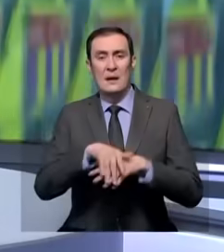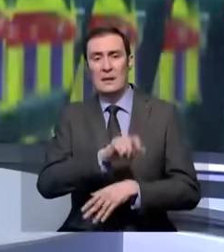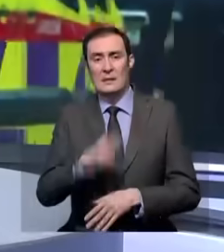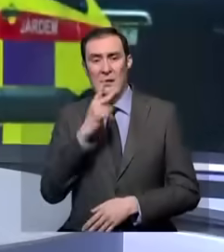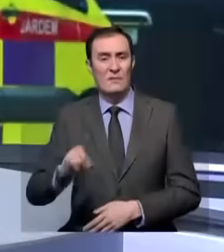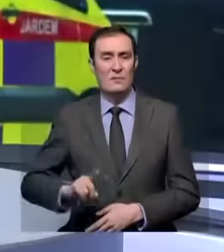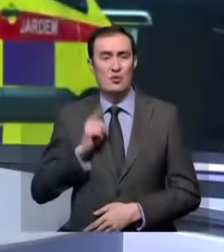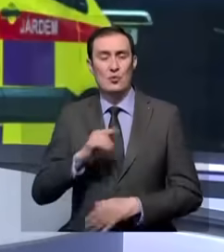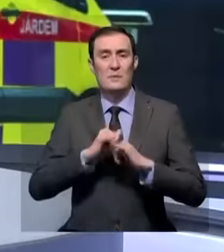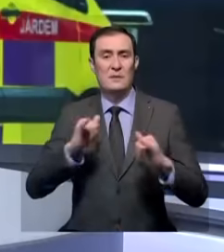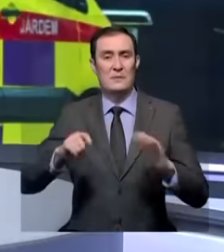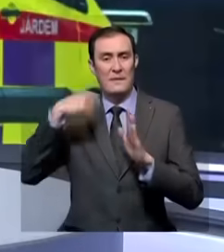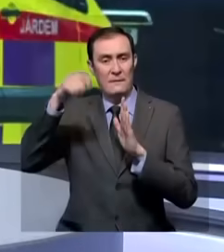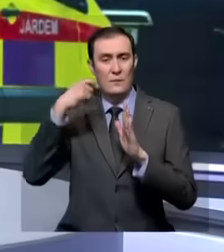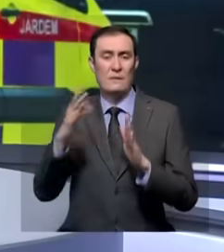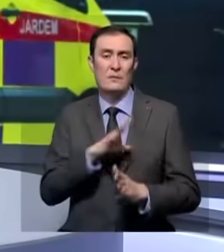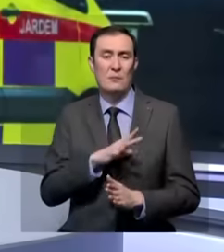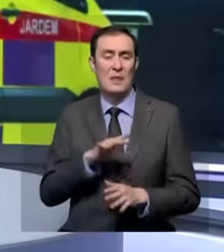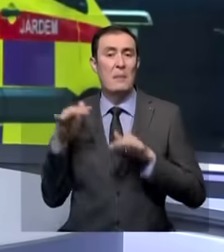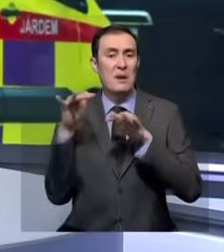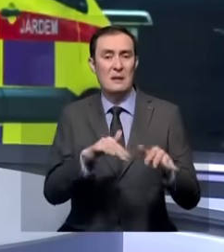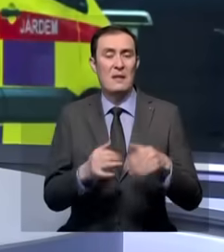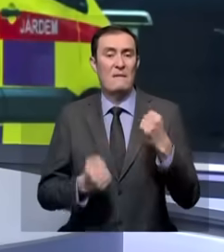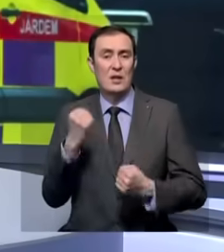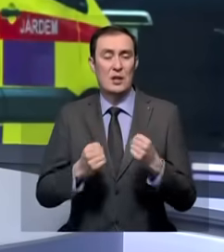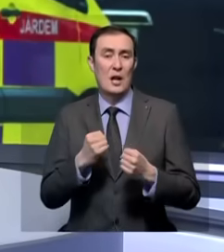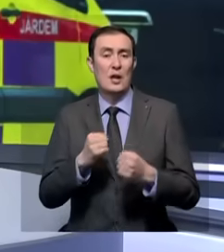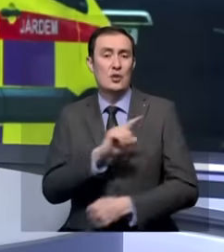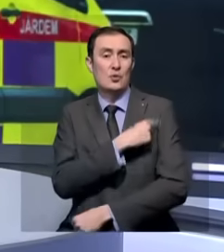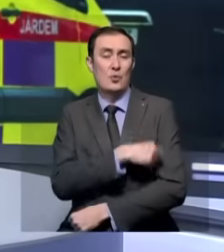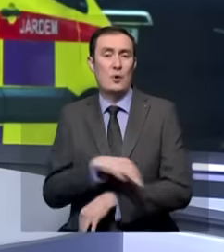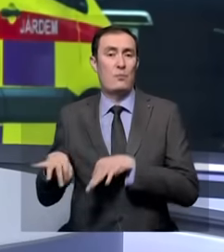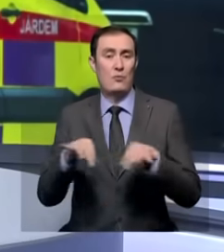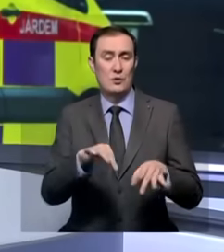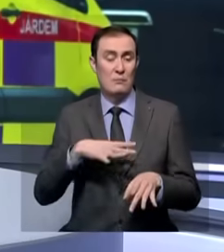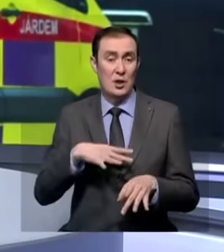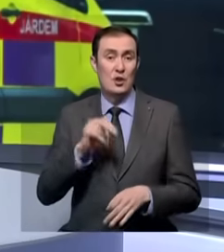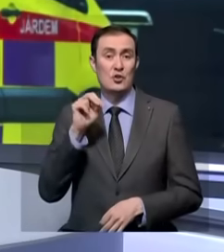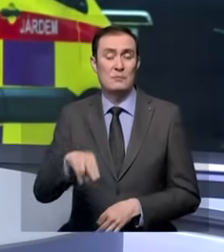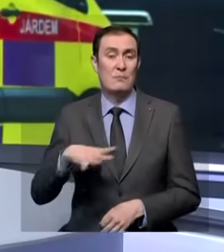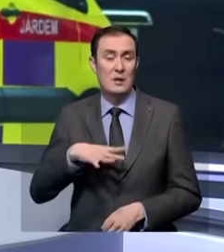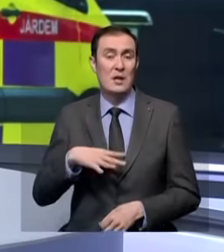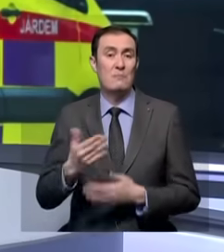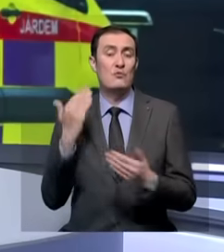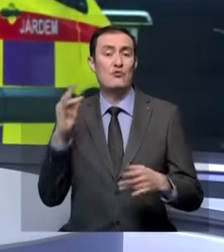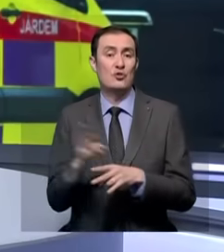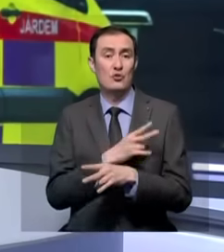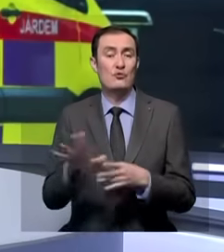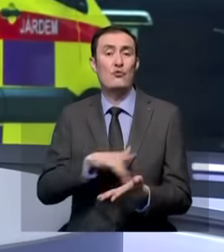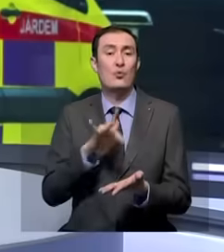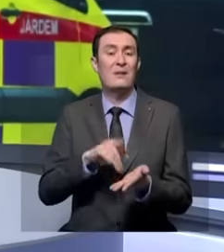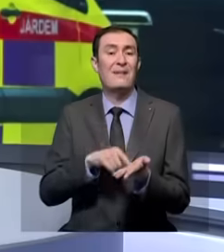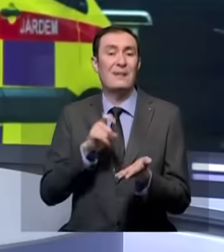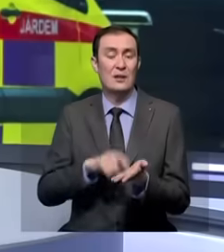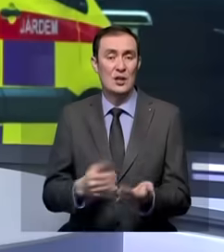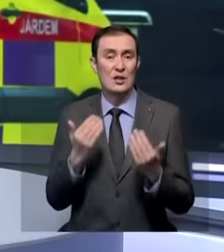Казахстанцы возмущены распространившимся сегодня видео нападения на водителя скорой помощи. ЧП произошло в минувшую